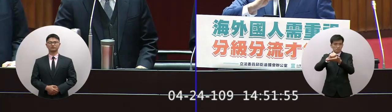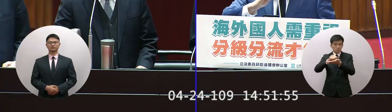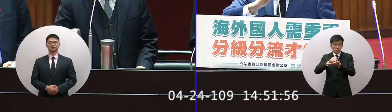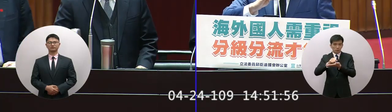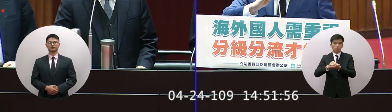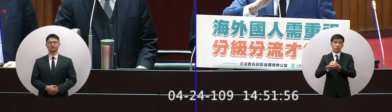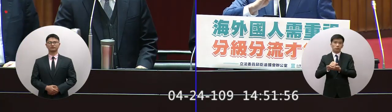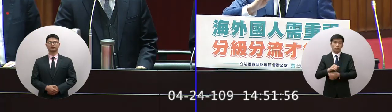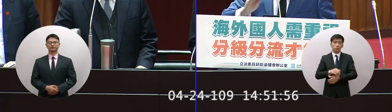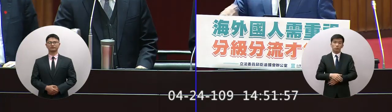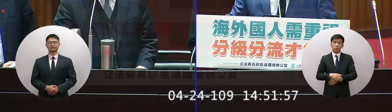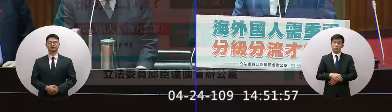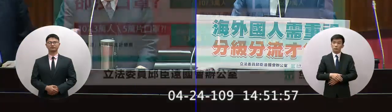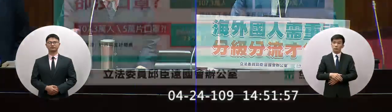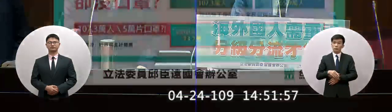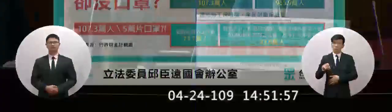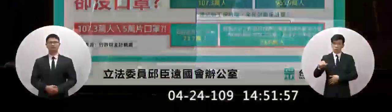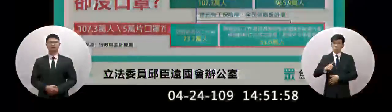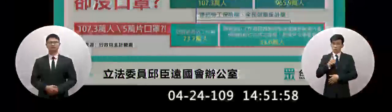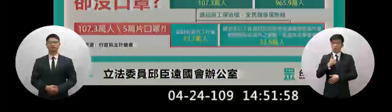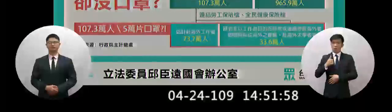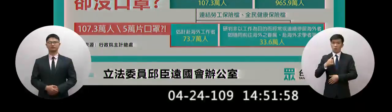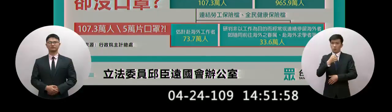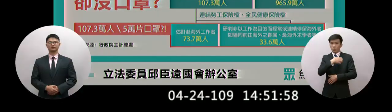总共户籍的有